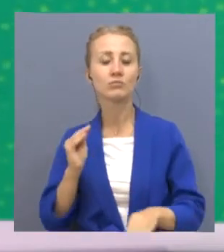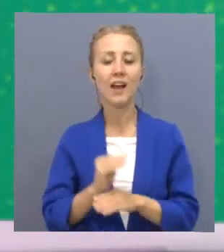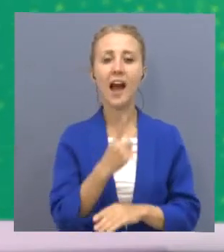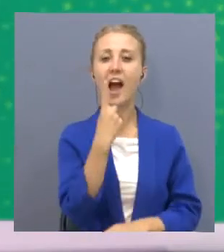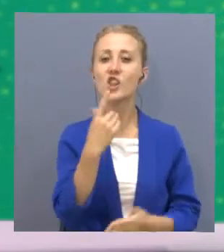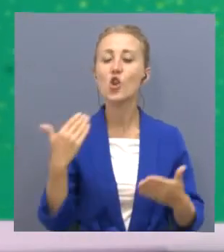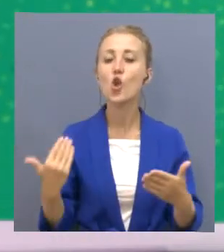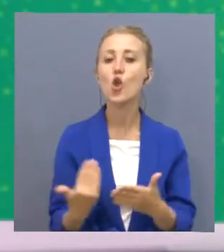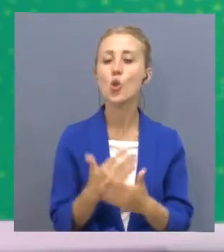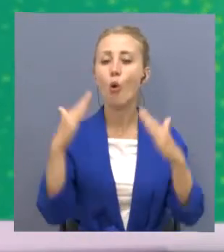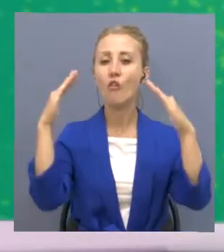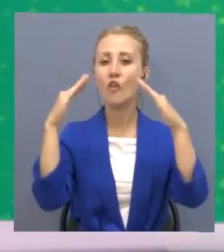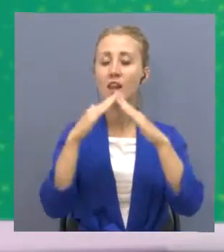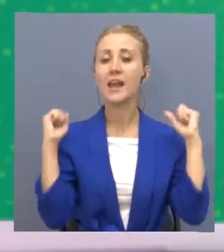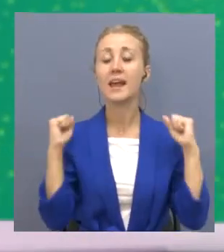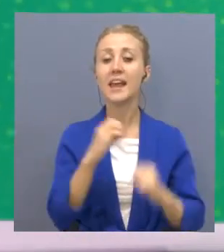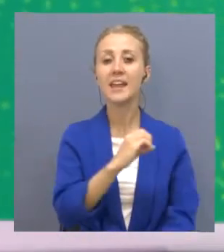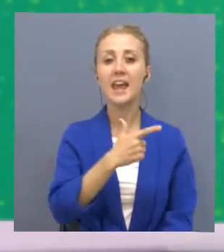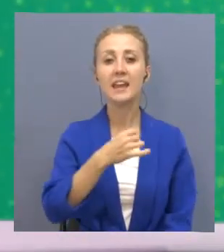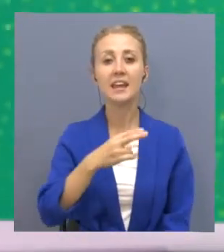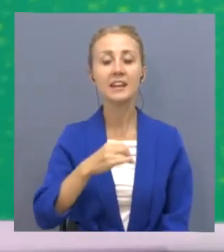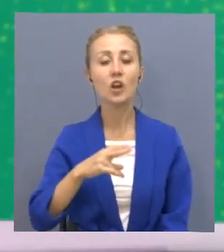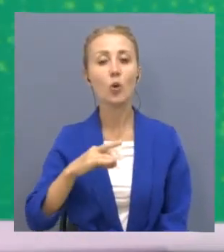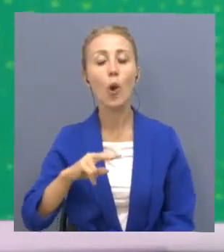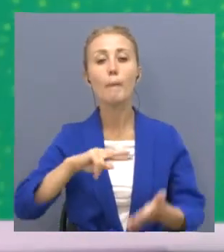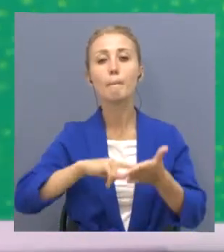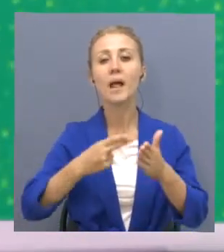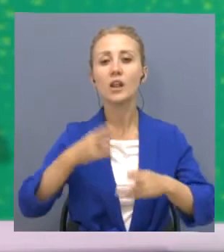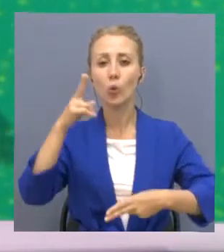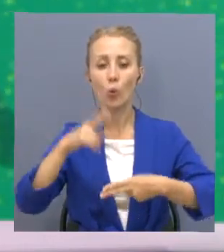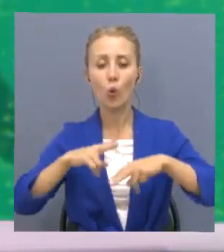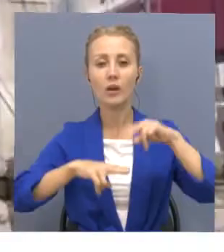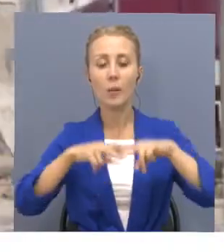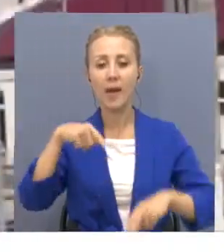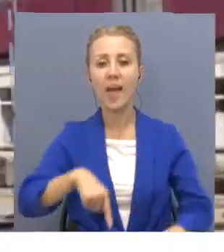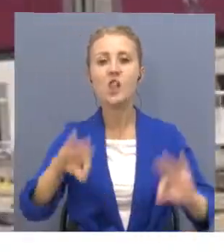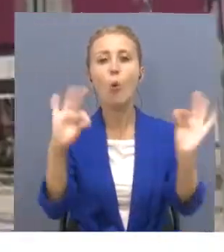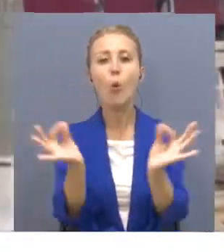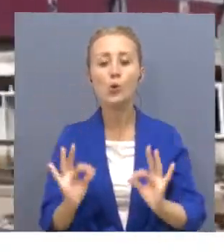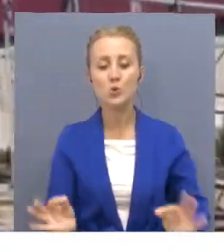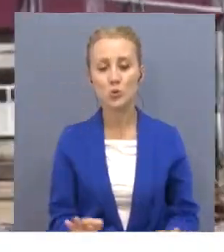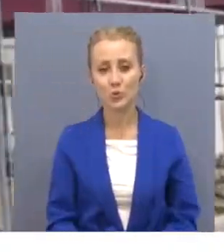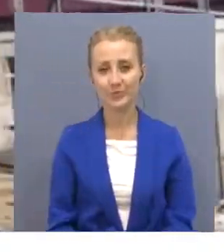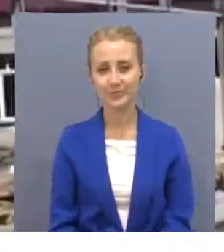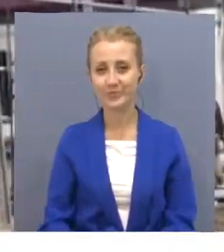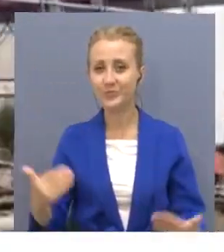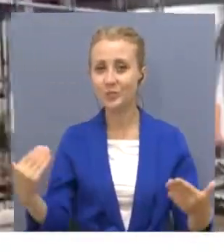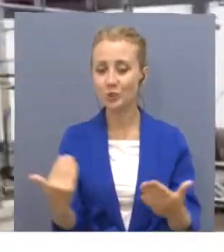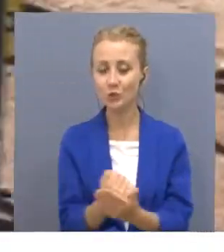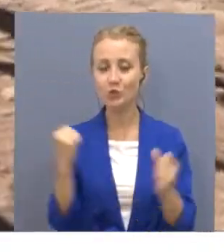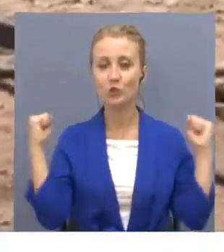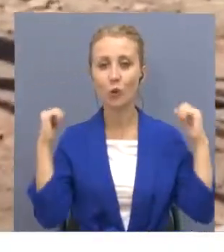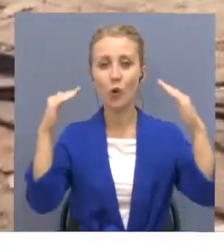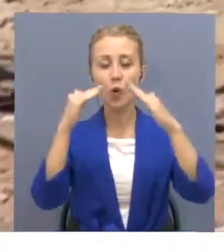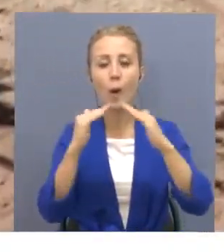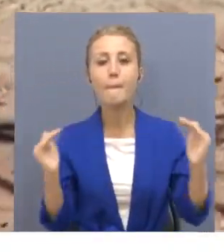один новый спорткомплекс в Егендікольському районе. Сдать объект планируют уже этой осенью. В новом спорткомплексе будут